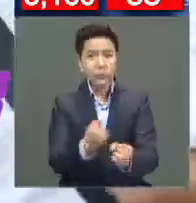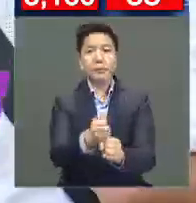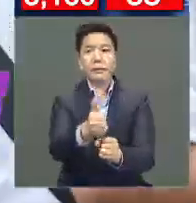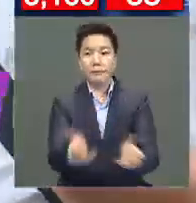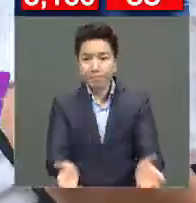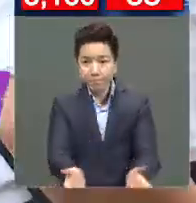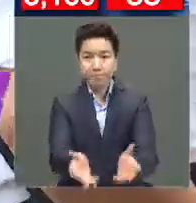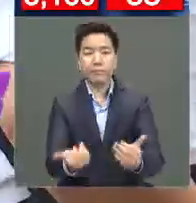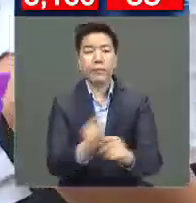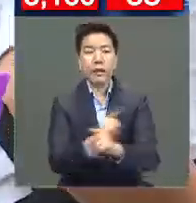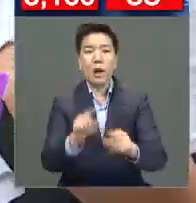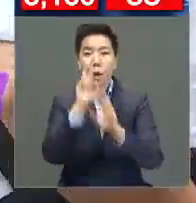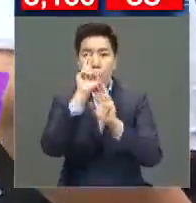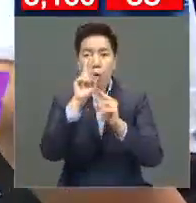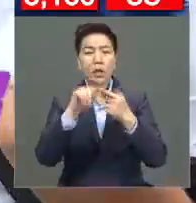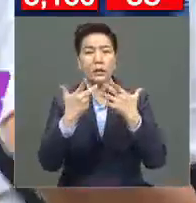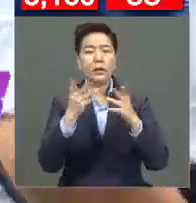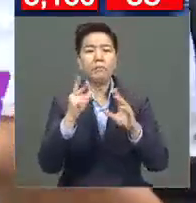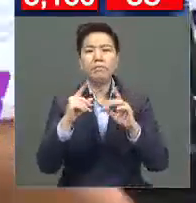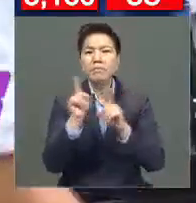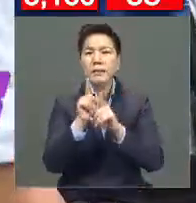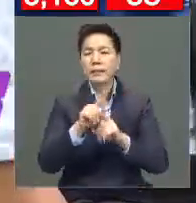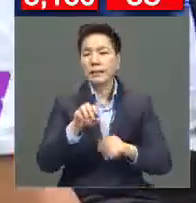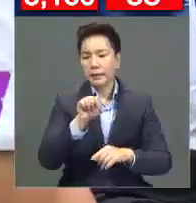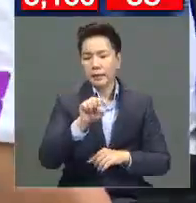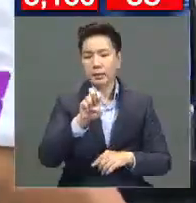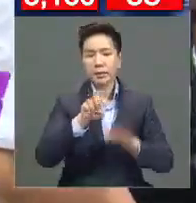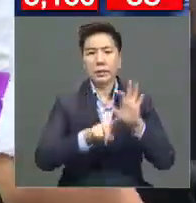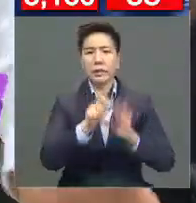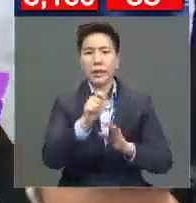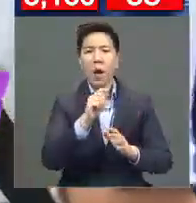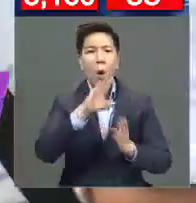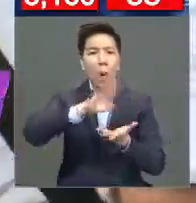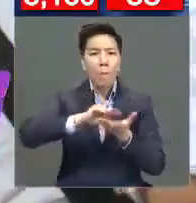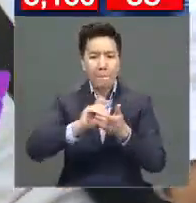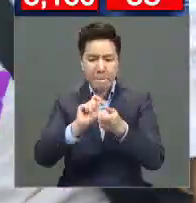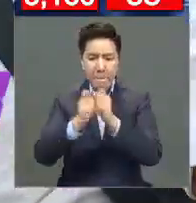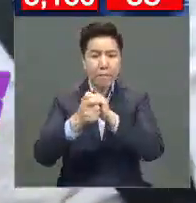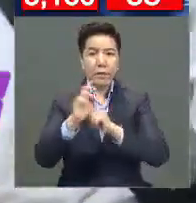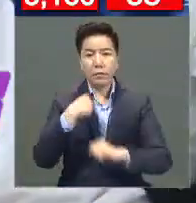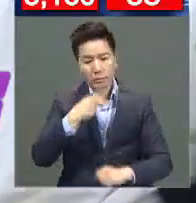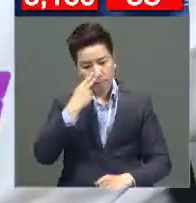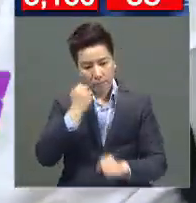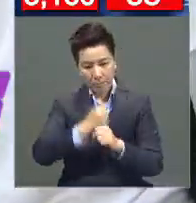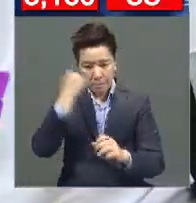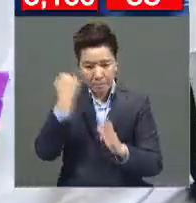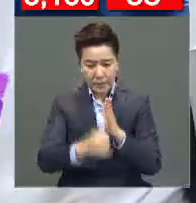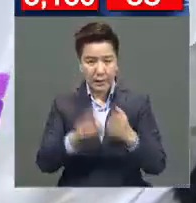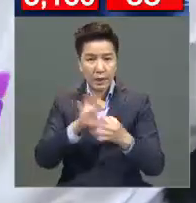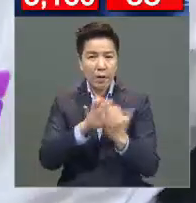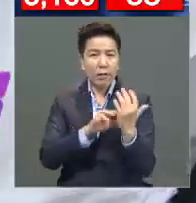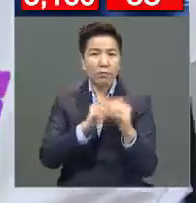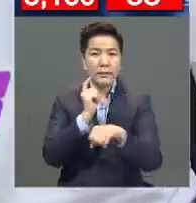ค่ะแต่ก็ต้องระมัดระวังเรื่องของการใช้สื่อโซเชียลบิดเบือนข้อมูลด้วยถ้าเกิดพบการกระทำความผิด